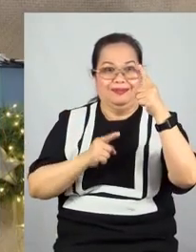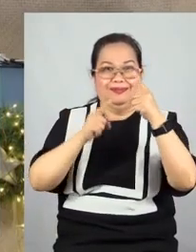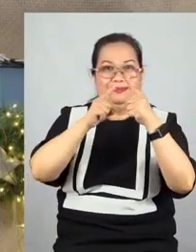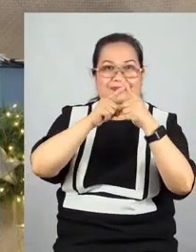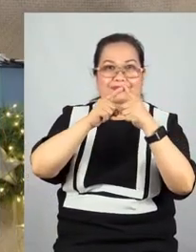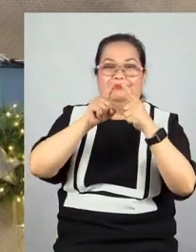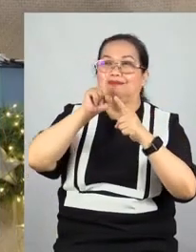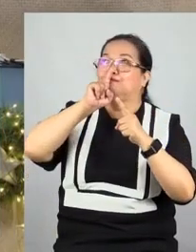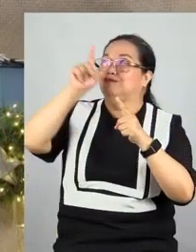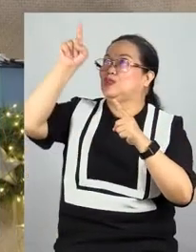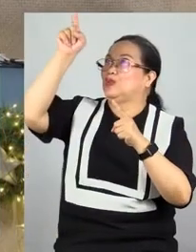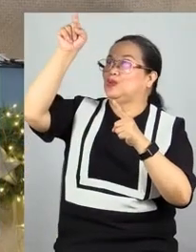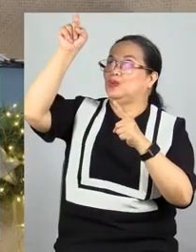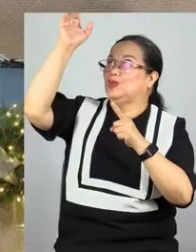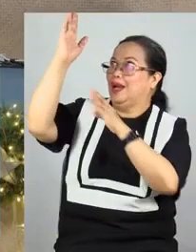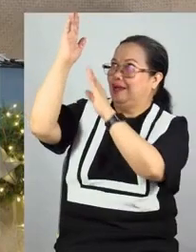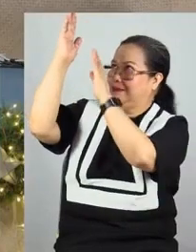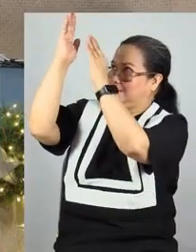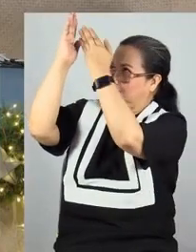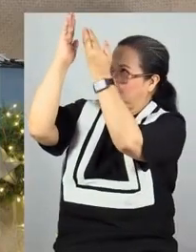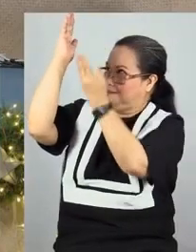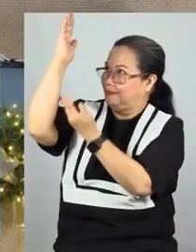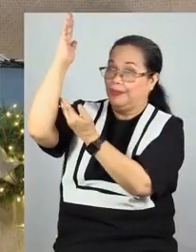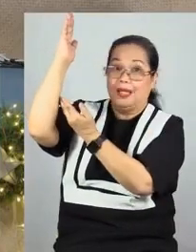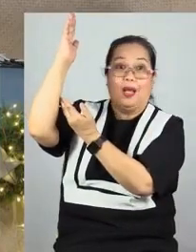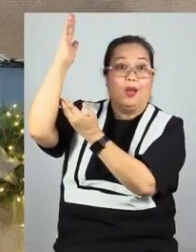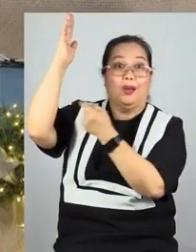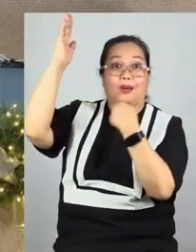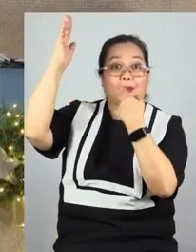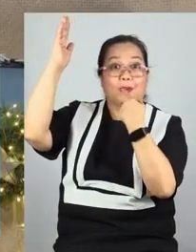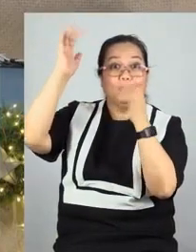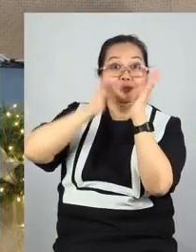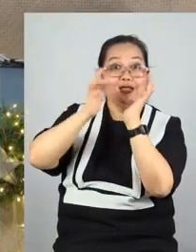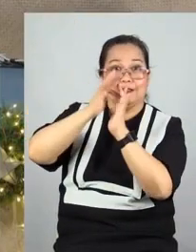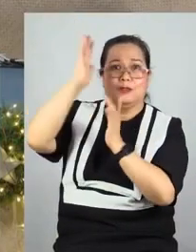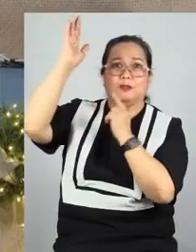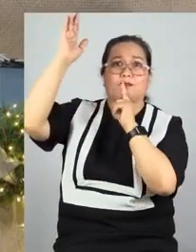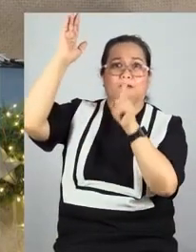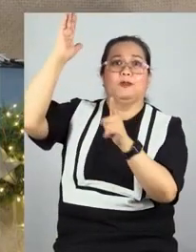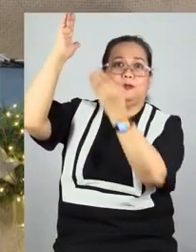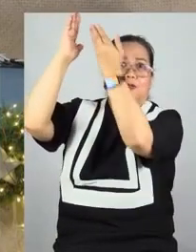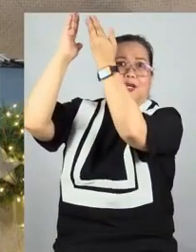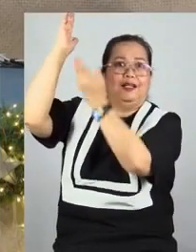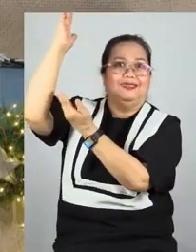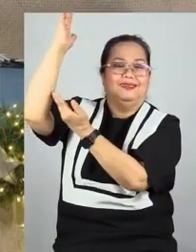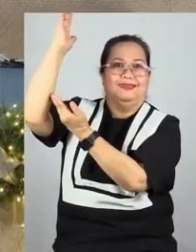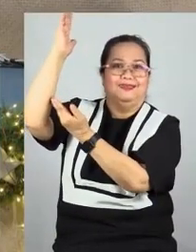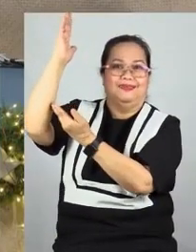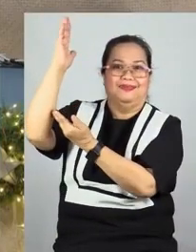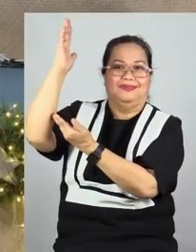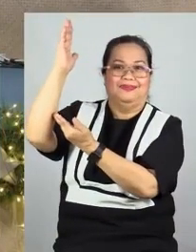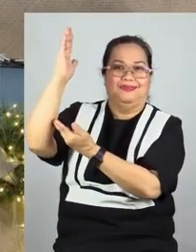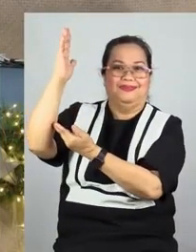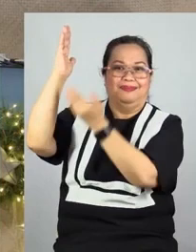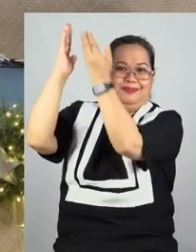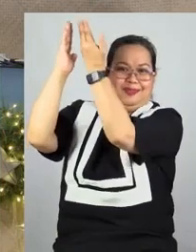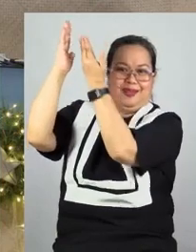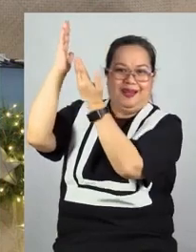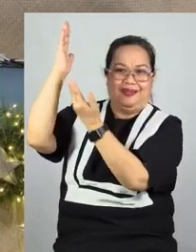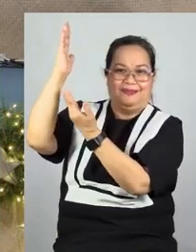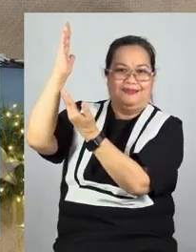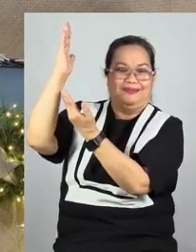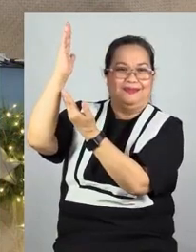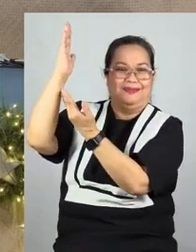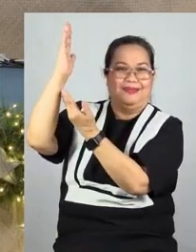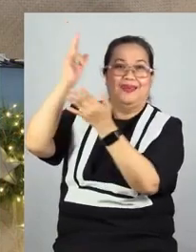He is truly God. Siya ay tunay na Diyos. Tingnan